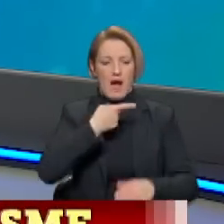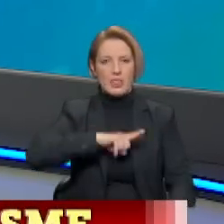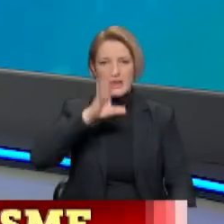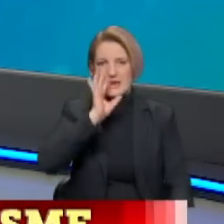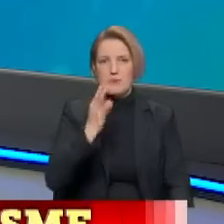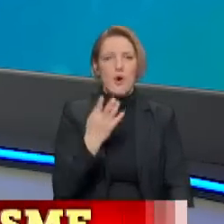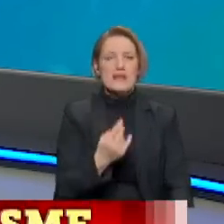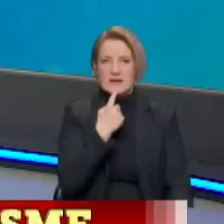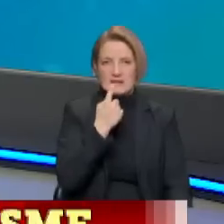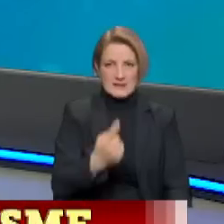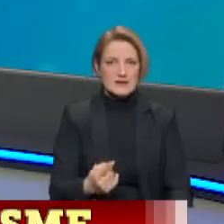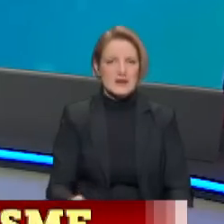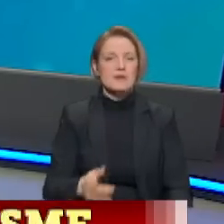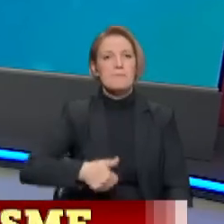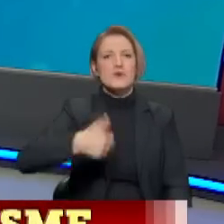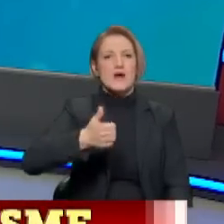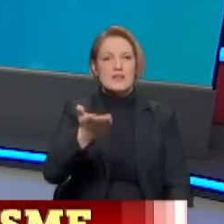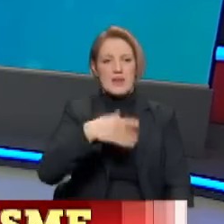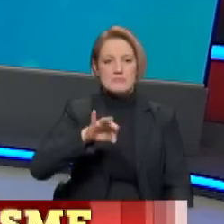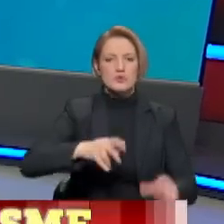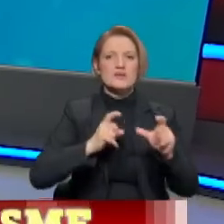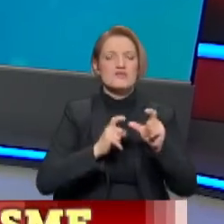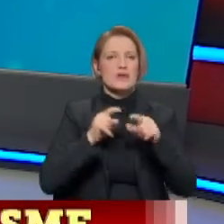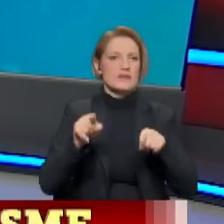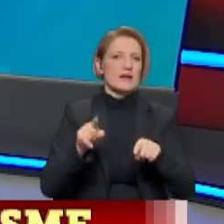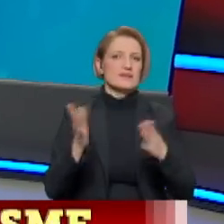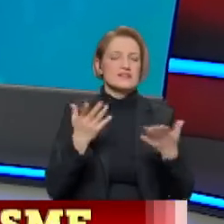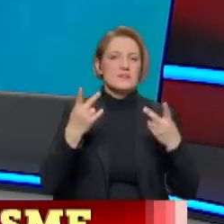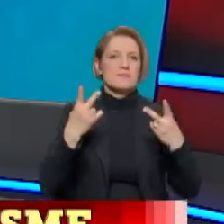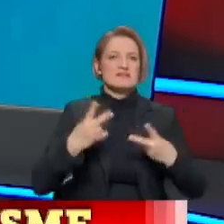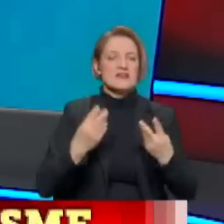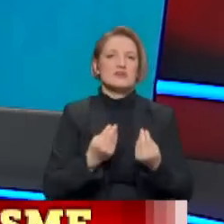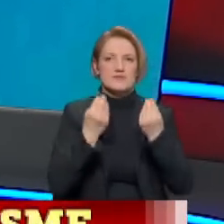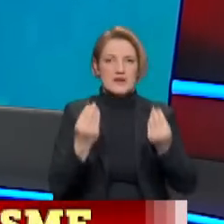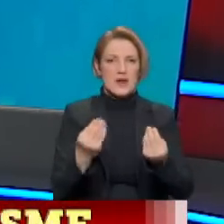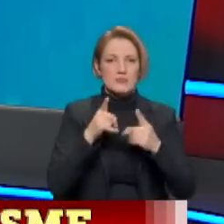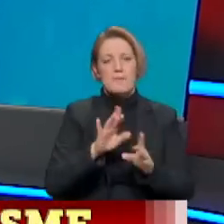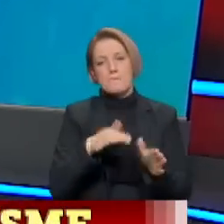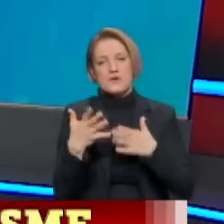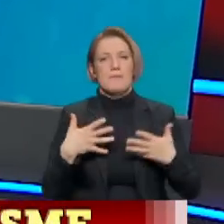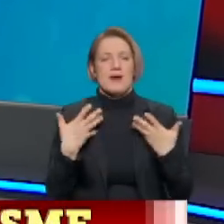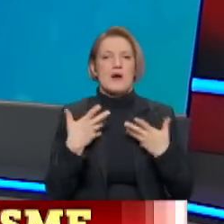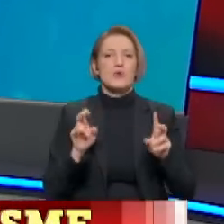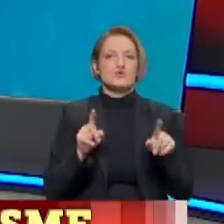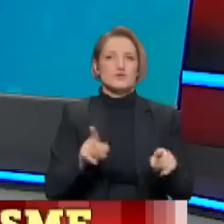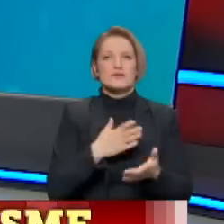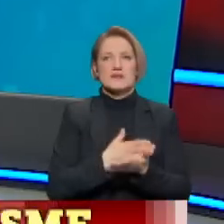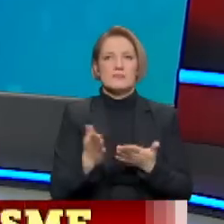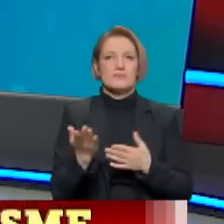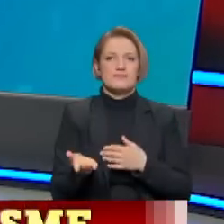kim olacak denilirken liderler bugün Saraçhane'de nasıl bir mesaj verecekler? Bu da bir başka merak konusu. Devam